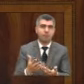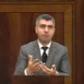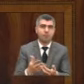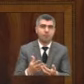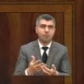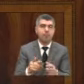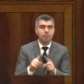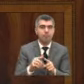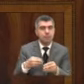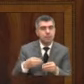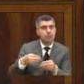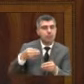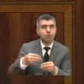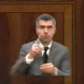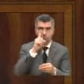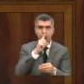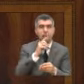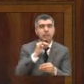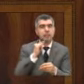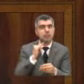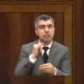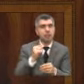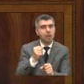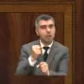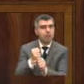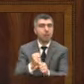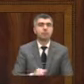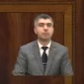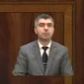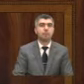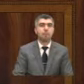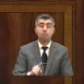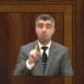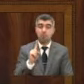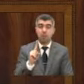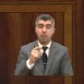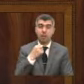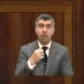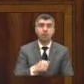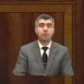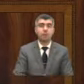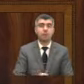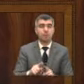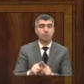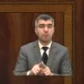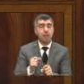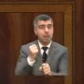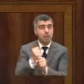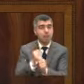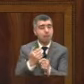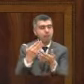مازال خصنا نزيدوا اكثر واكثر. ولكن الله يخليكم انا مستعد نشتغل ليل